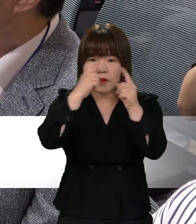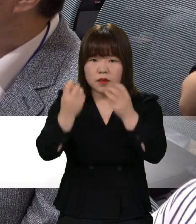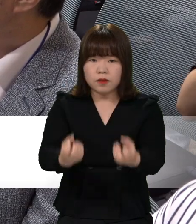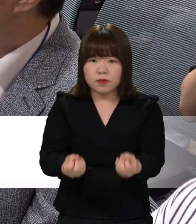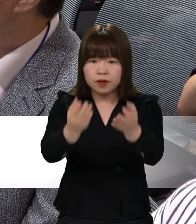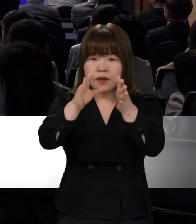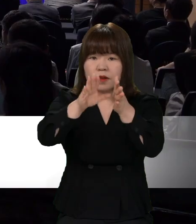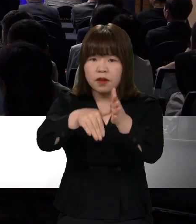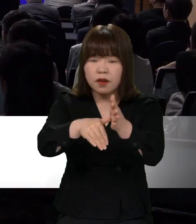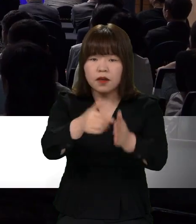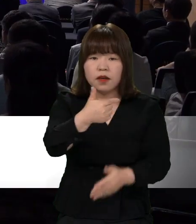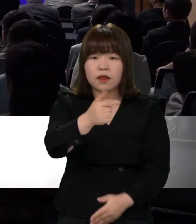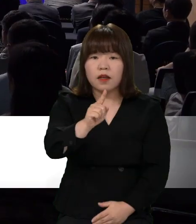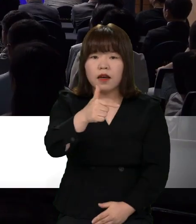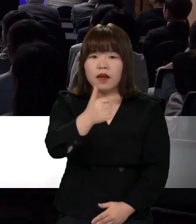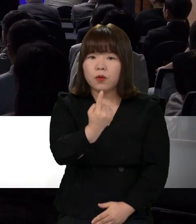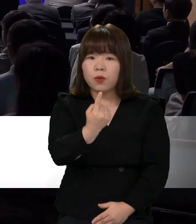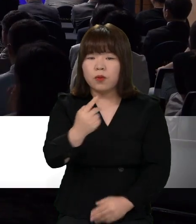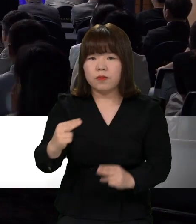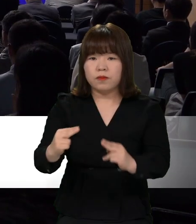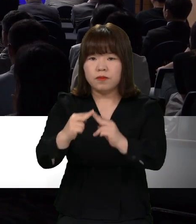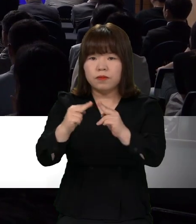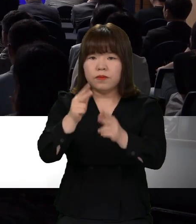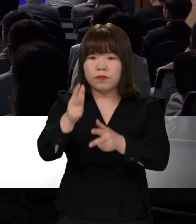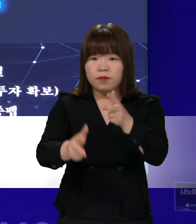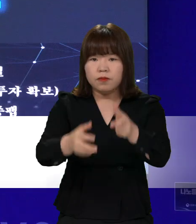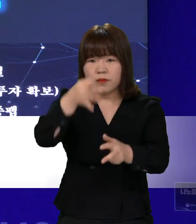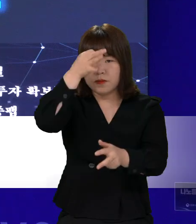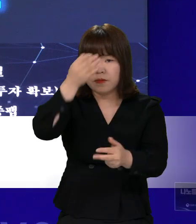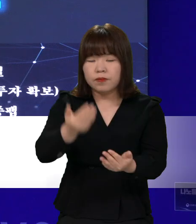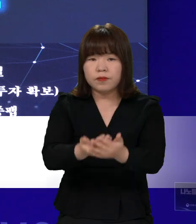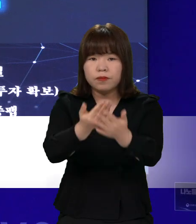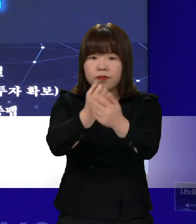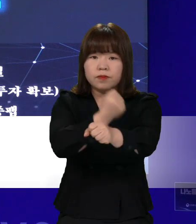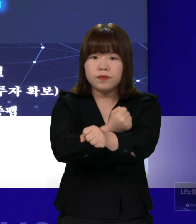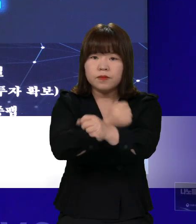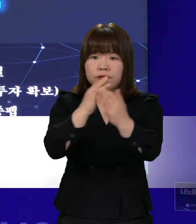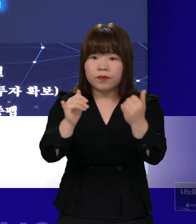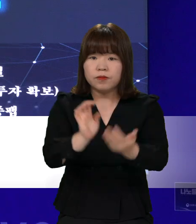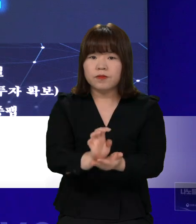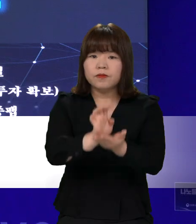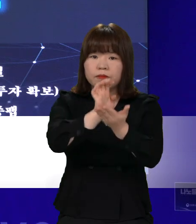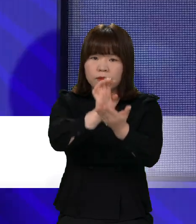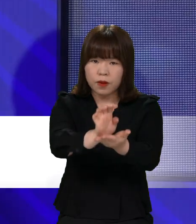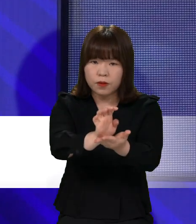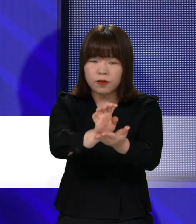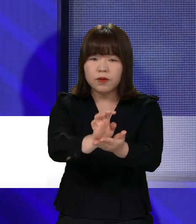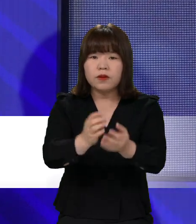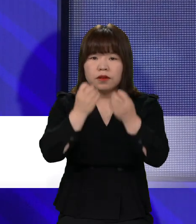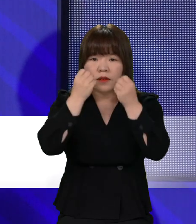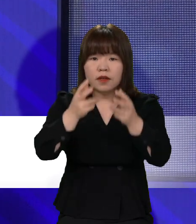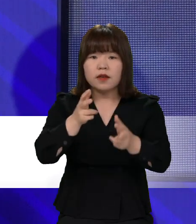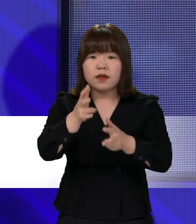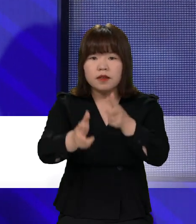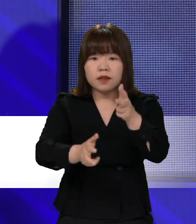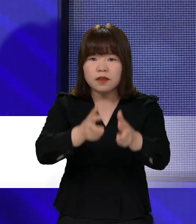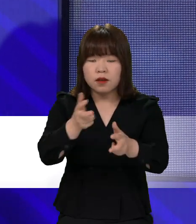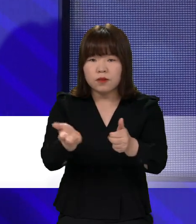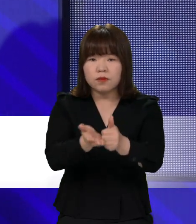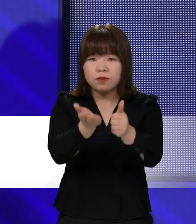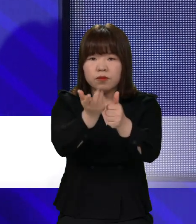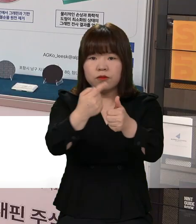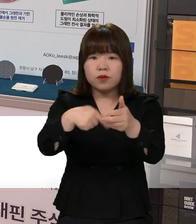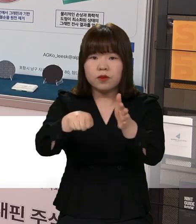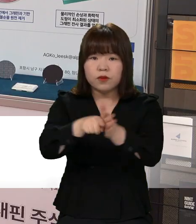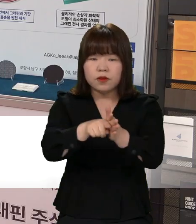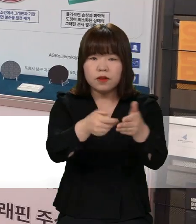기념식에서는 지역 나노 반도체 산업 기술 발전 등에 기여한 공로자 표창 시상이 진행됐고 또 첨단 전략